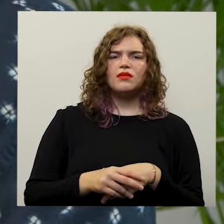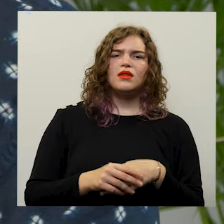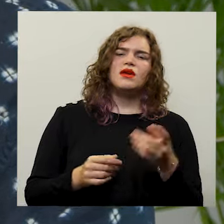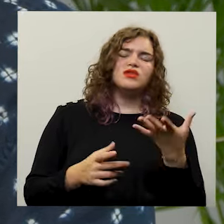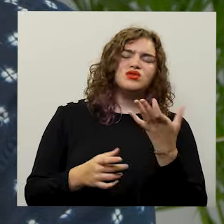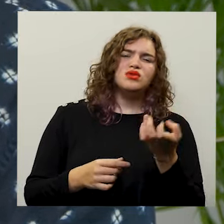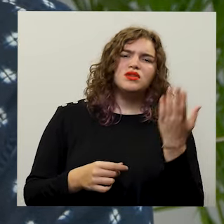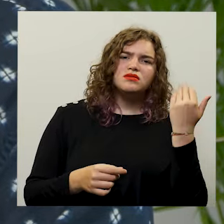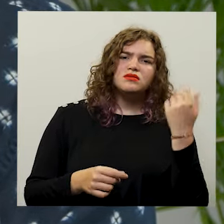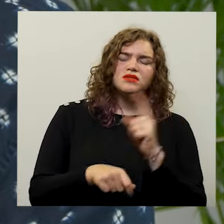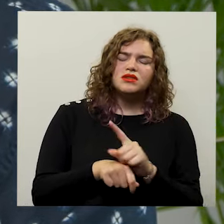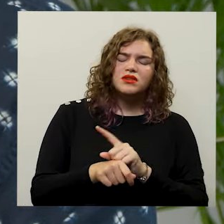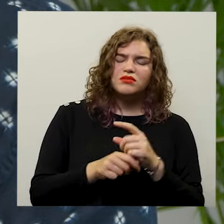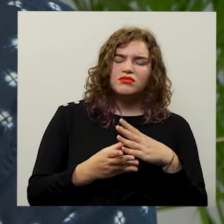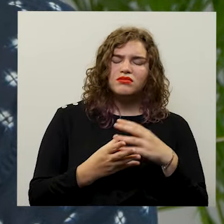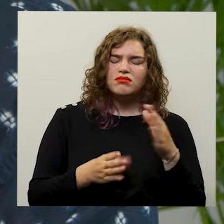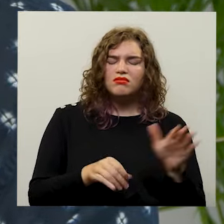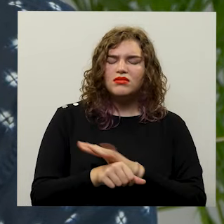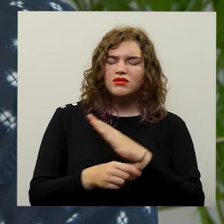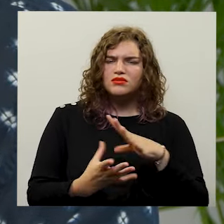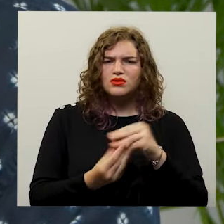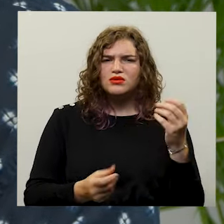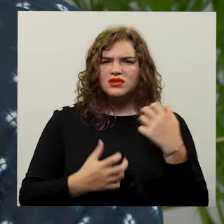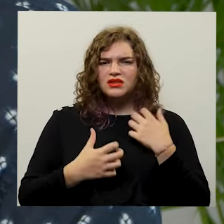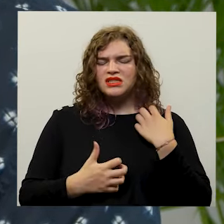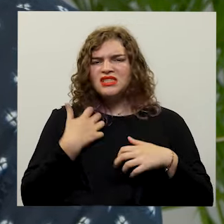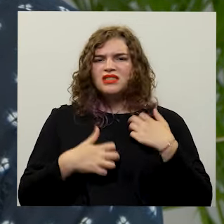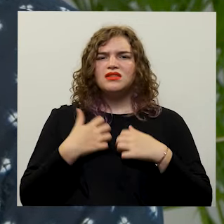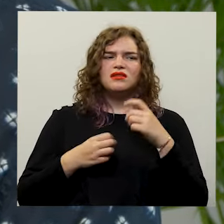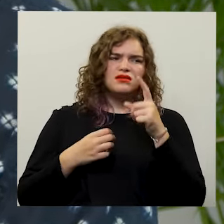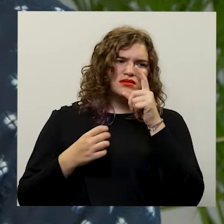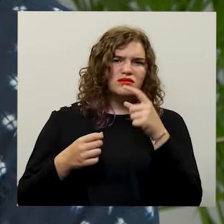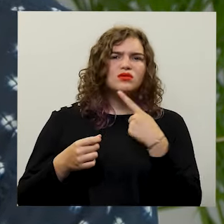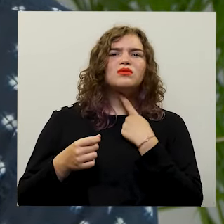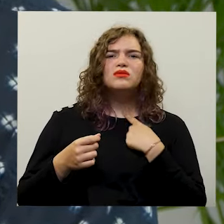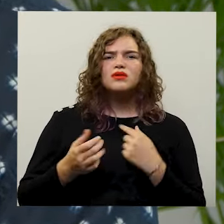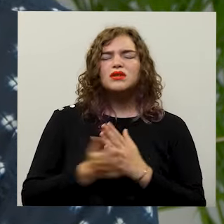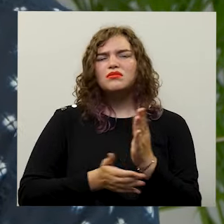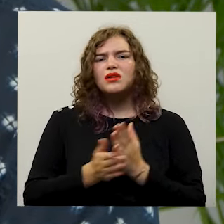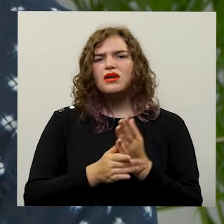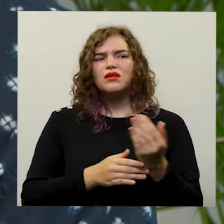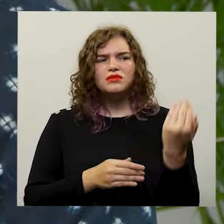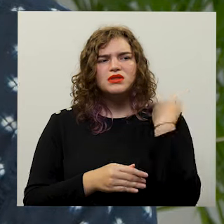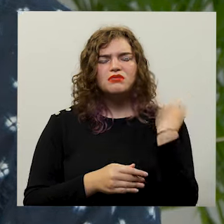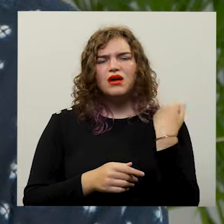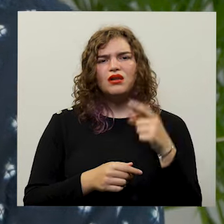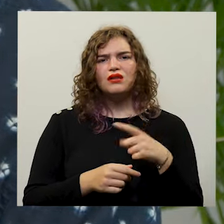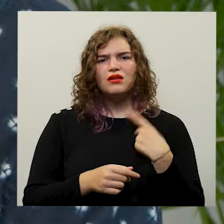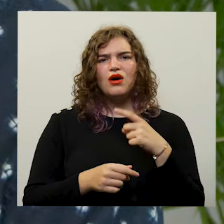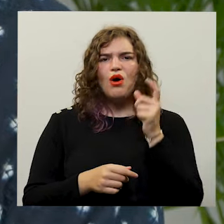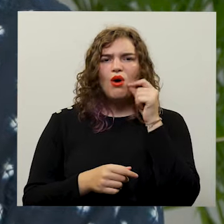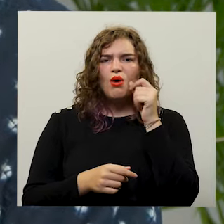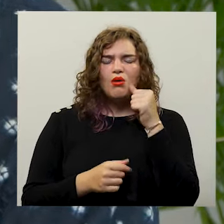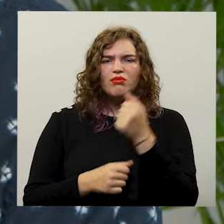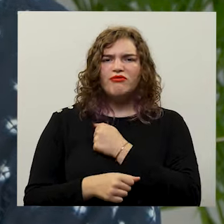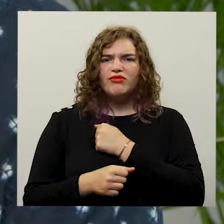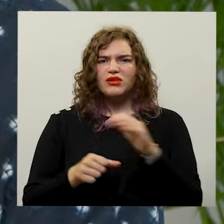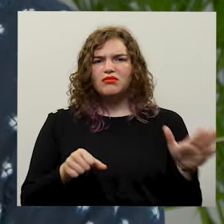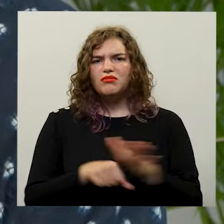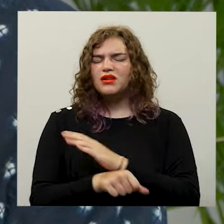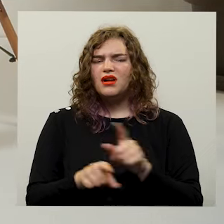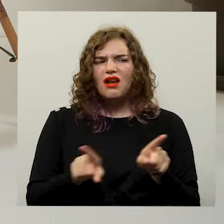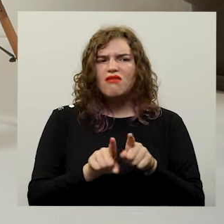cât era plin de duhurile alea, de nervi și de ură, de fapt, pe la spate, era un om fricos. Așa eram